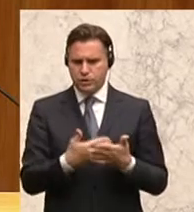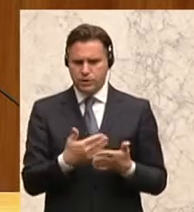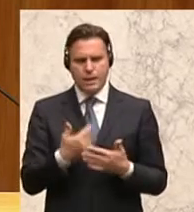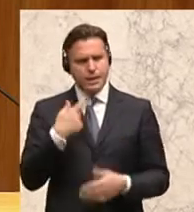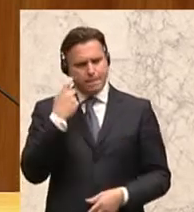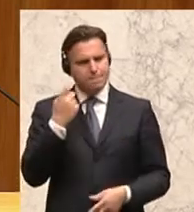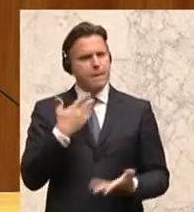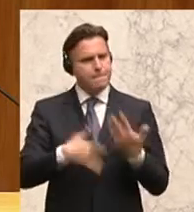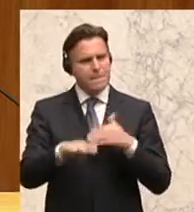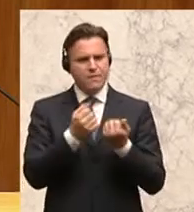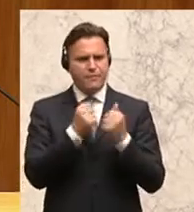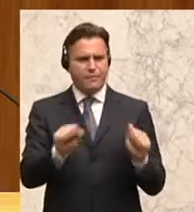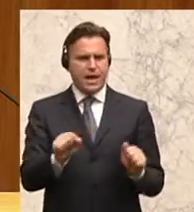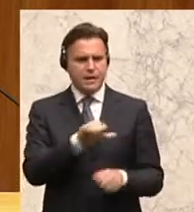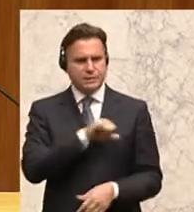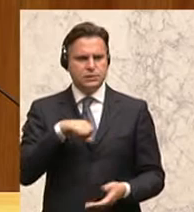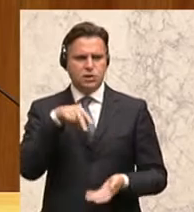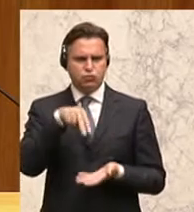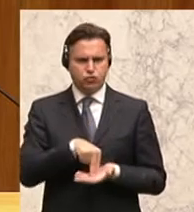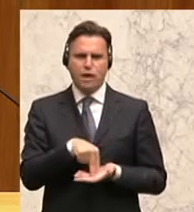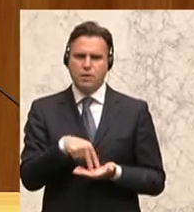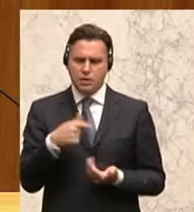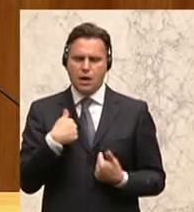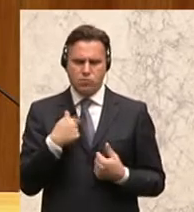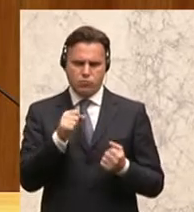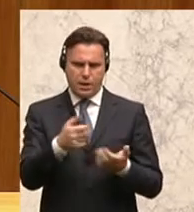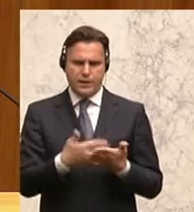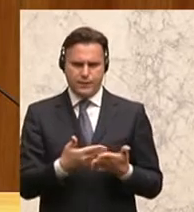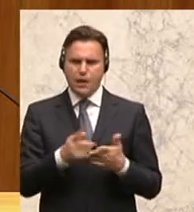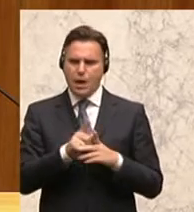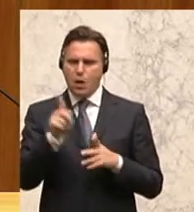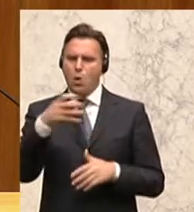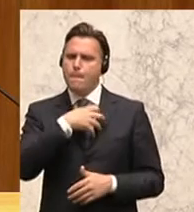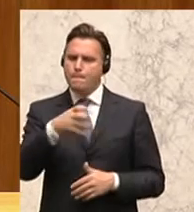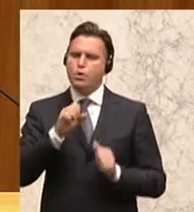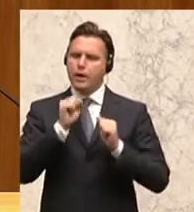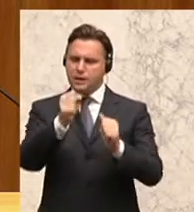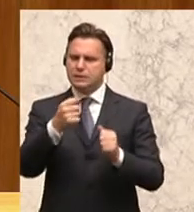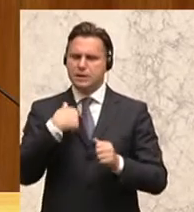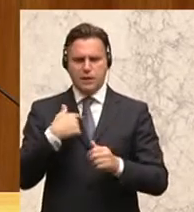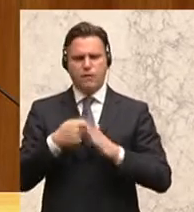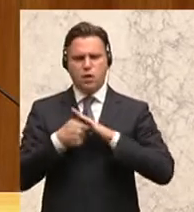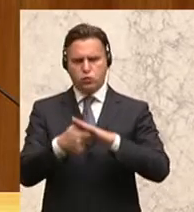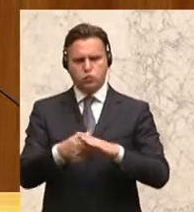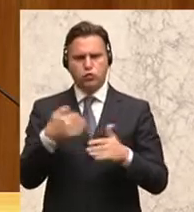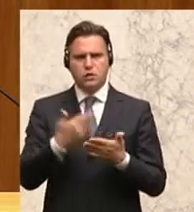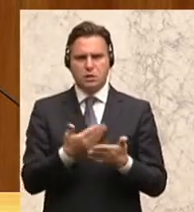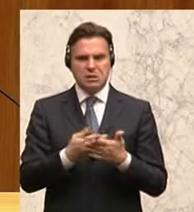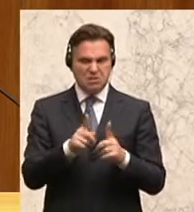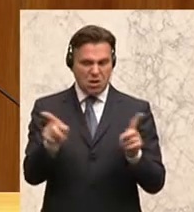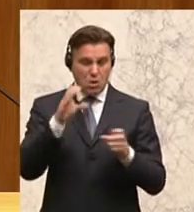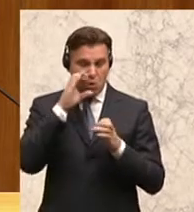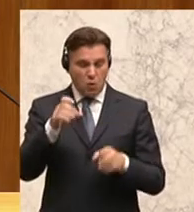Freiheit und Eigenständigkeit, treten auch dafür ein, unterstützen auch diese Bürgerinitiative. Das ist kein Ruhmesblatt heute, was die ÖVP